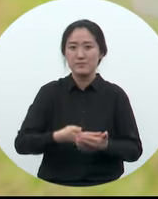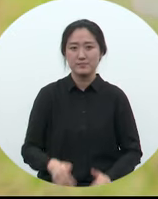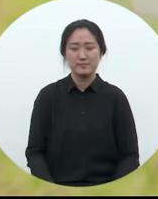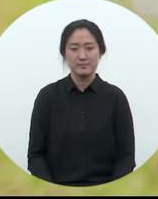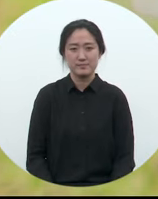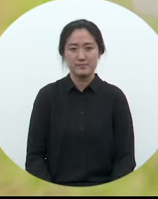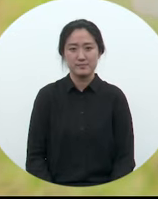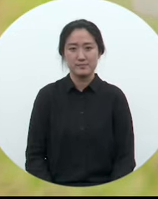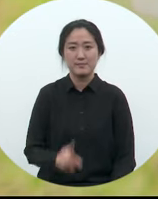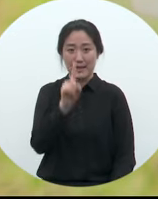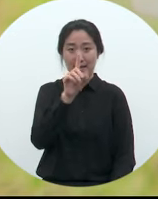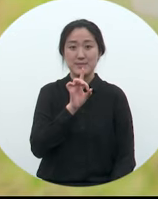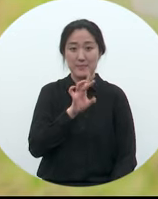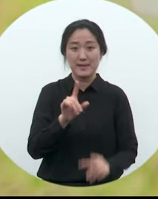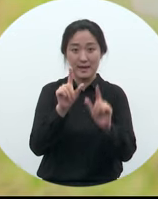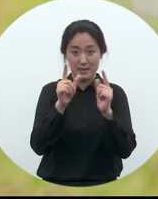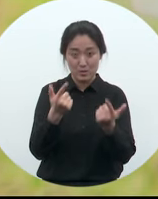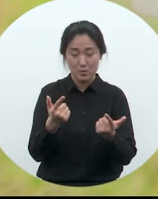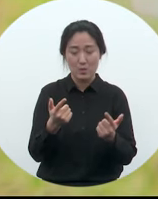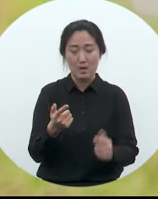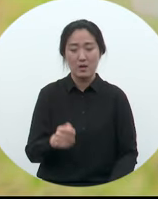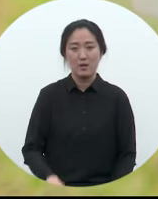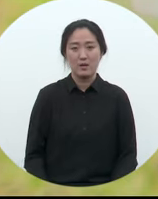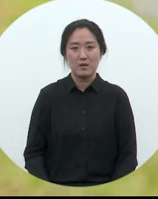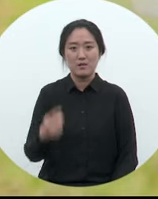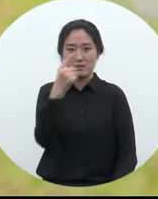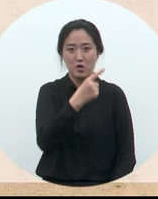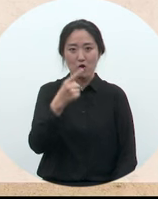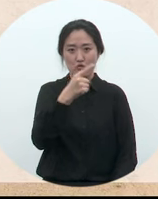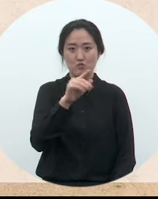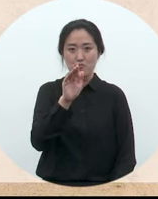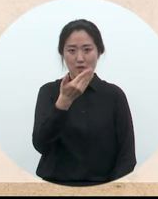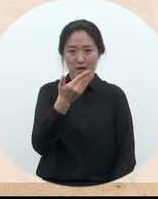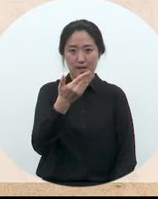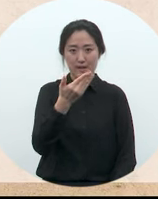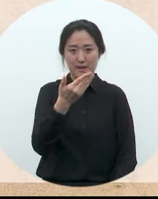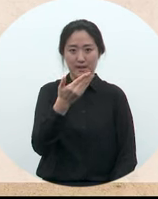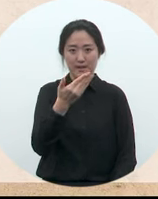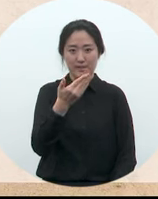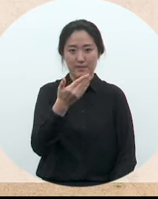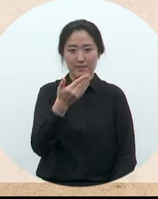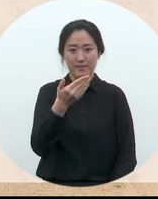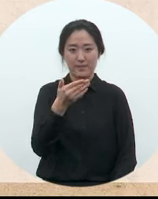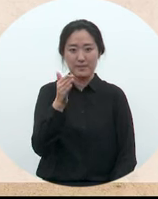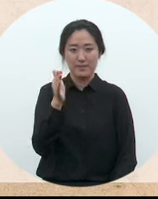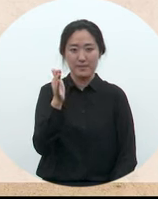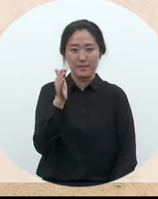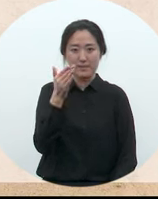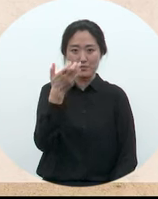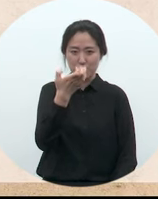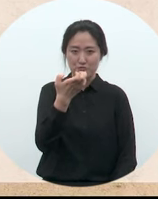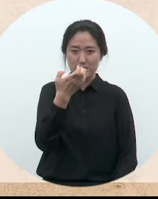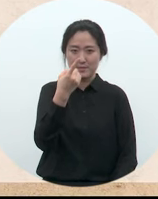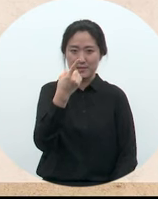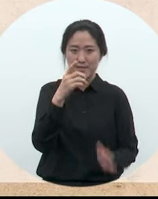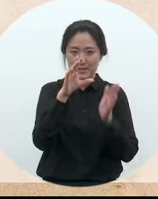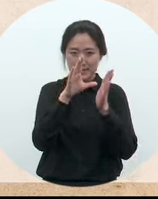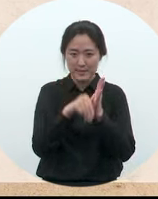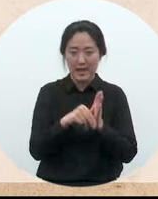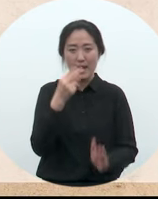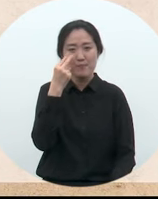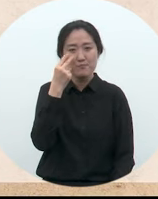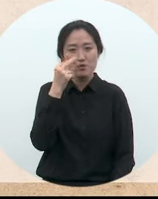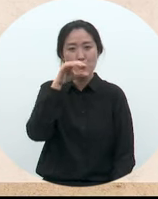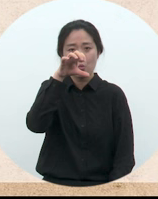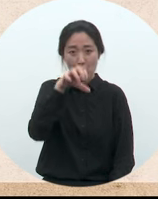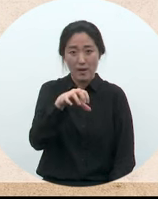음식을 드시라고 얘기를 하고 싶습니다. 1991년 미국의 국립암센터와 보건복지부에서는 5 a